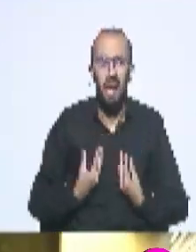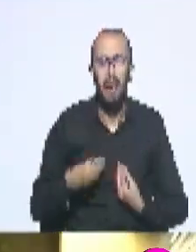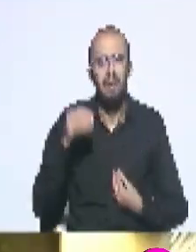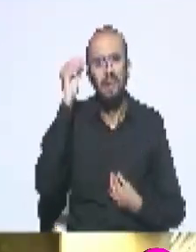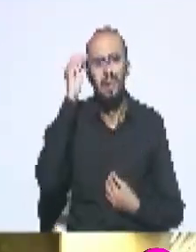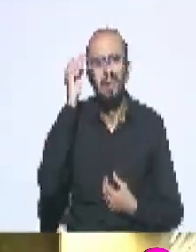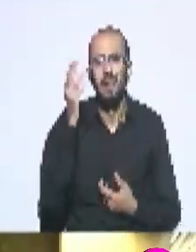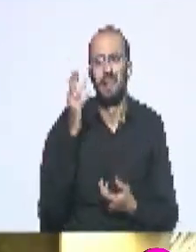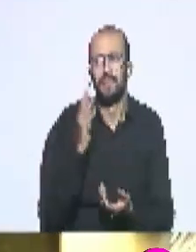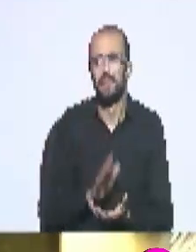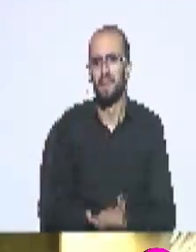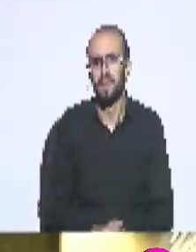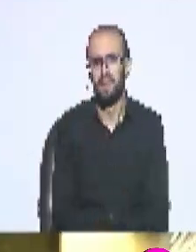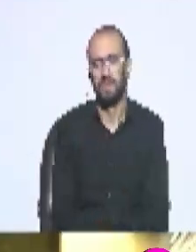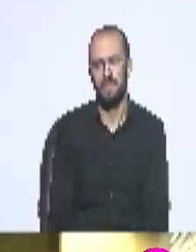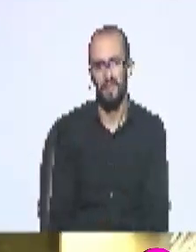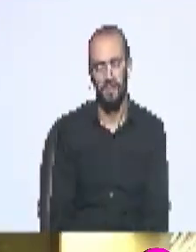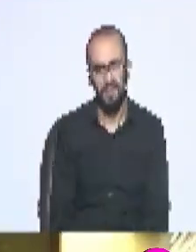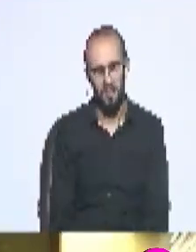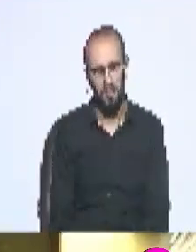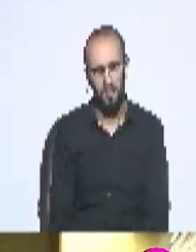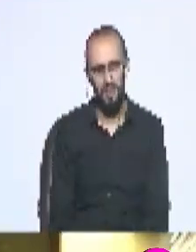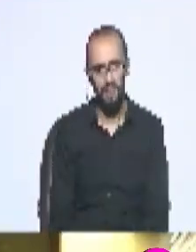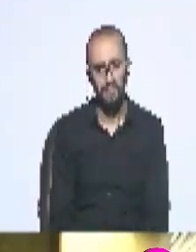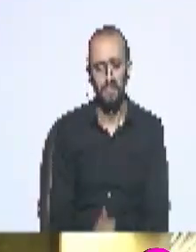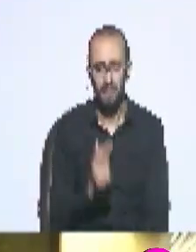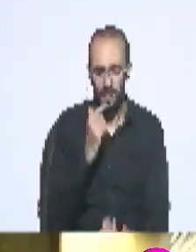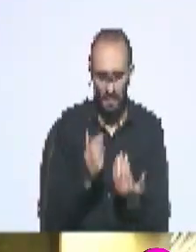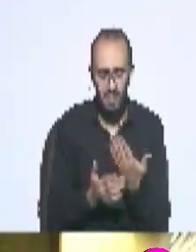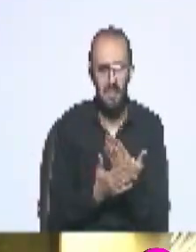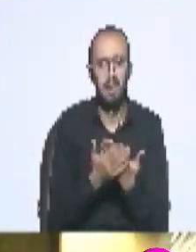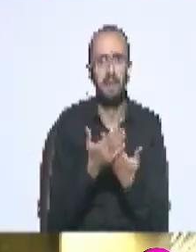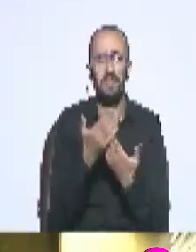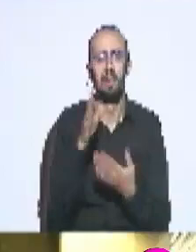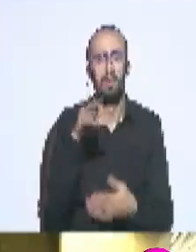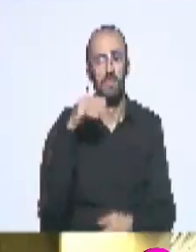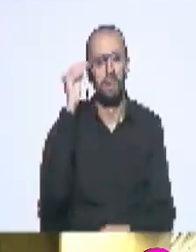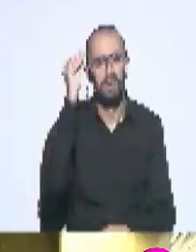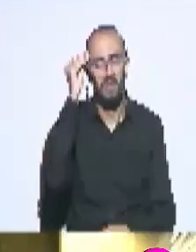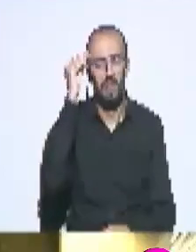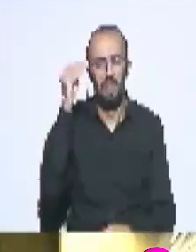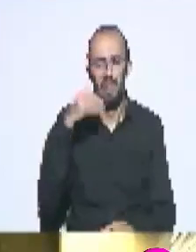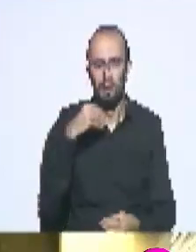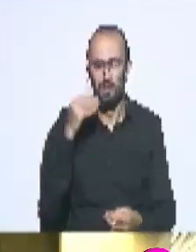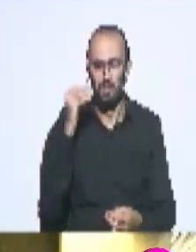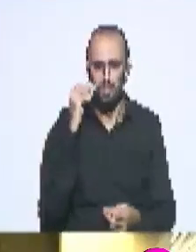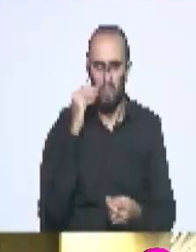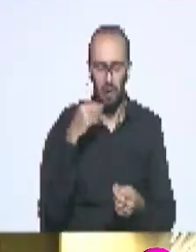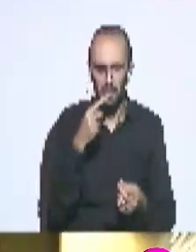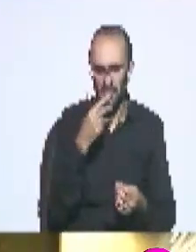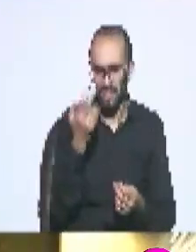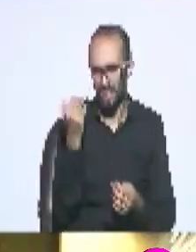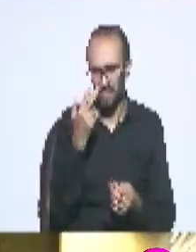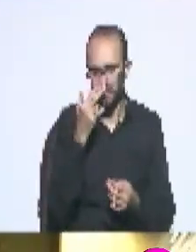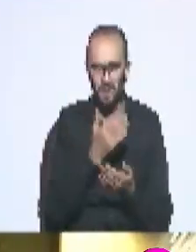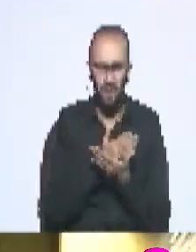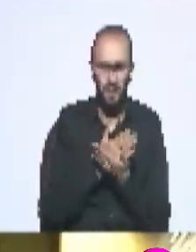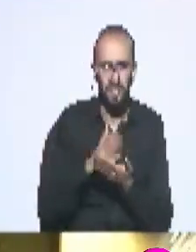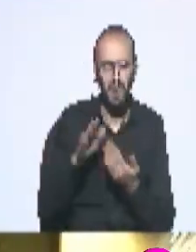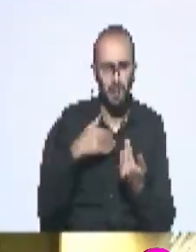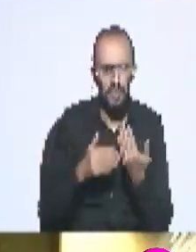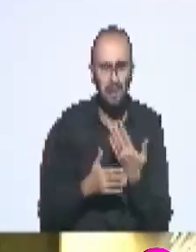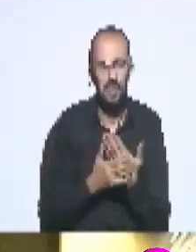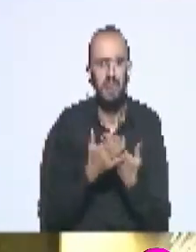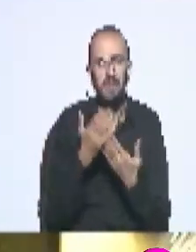الجديده او كلنا بنبتدي السنه بنقول لا لا انا عايز ابدا بقى بحاجات غير اللي كنت بعملها السنه اللي فاتت او